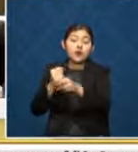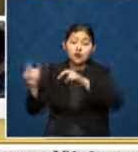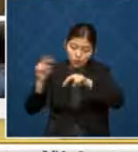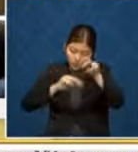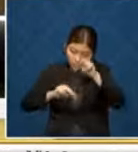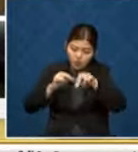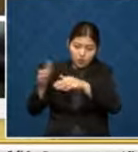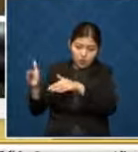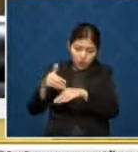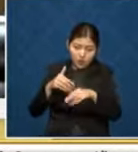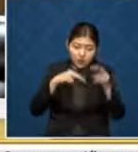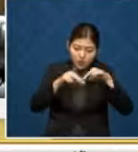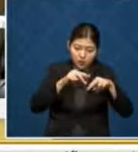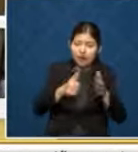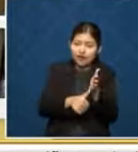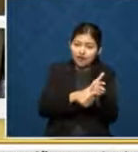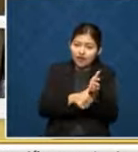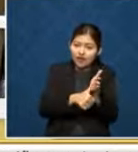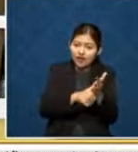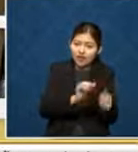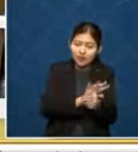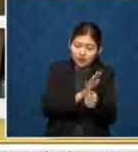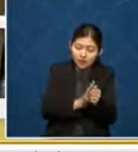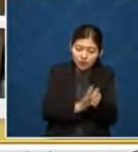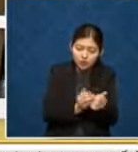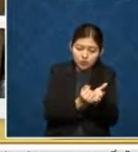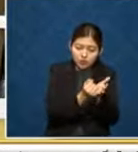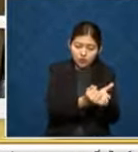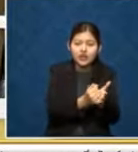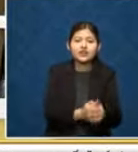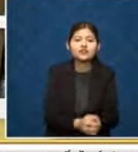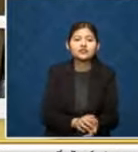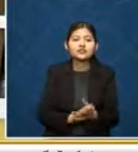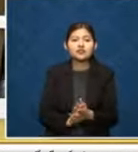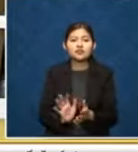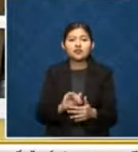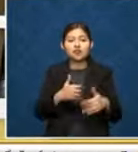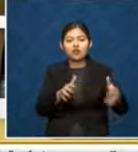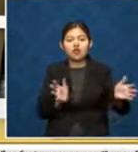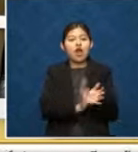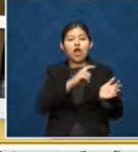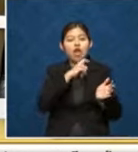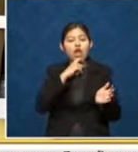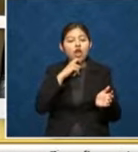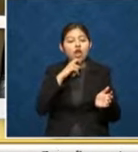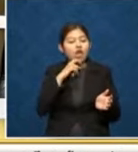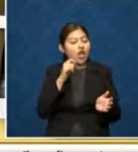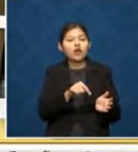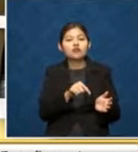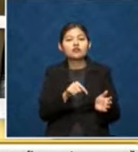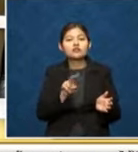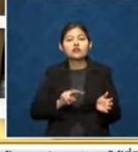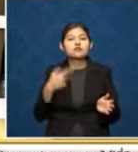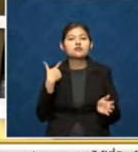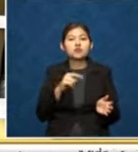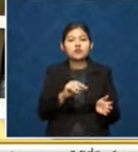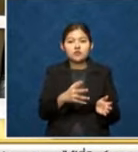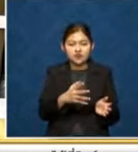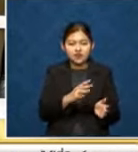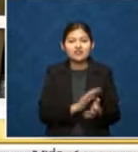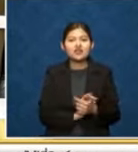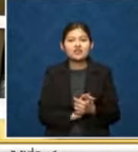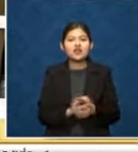ไปดูด้วยนะครับแล้วก็แก้ไขนะครับเพราะฉะนั้นก็คงจะเป็นอนุสาวรีย์ไว้ให้ลูกหลานไว้ดูต่อไปนะครับขอบพระคุณ